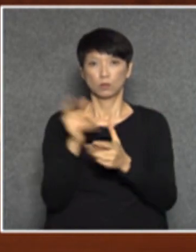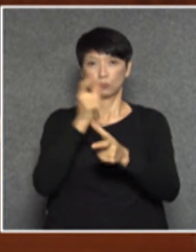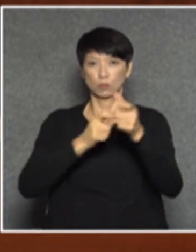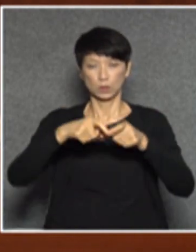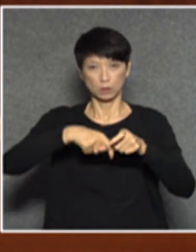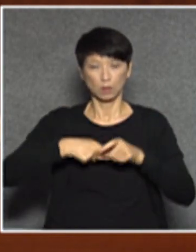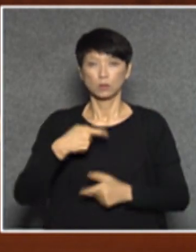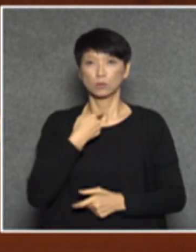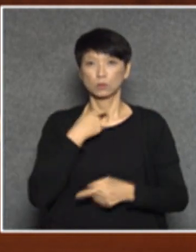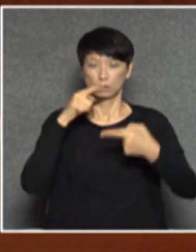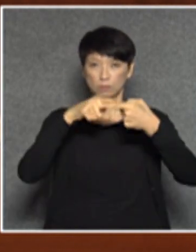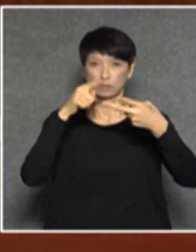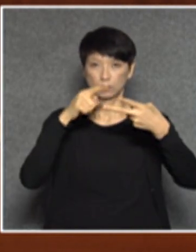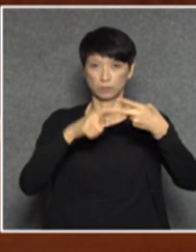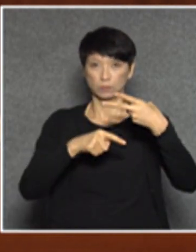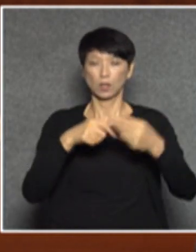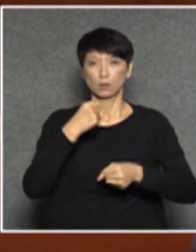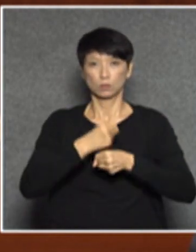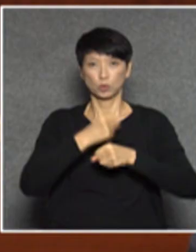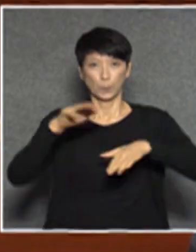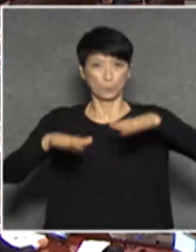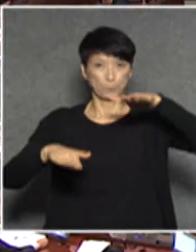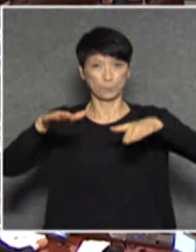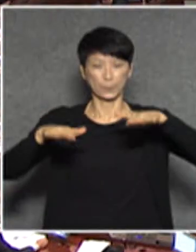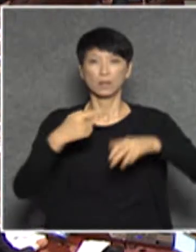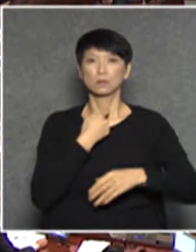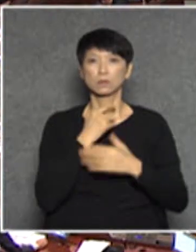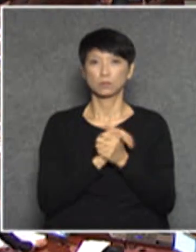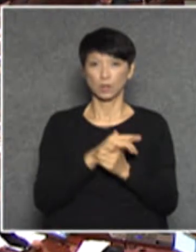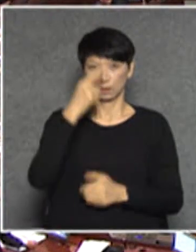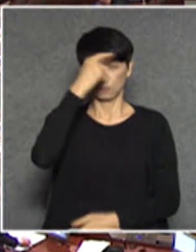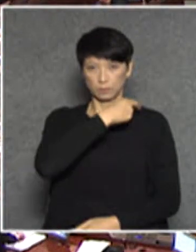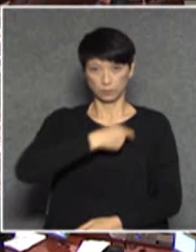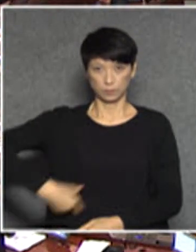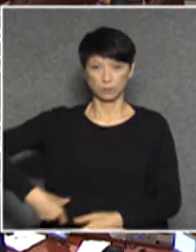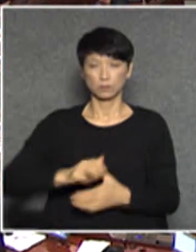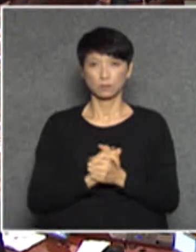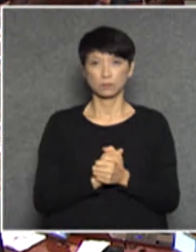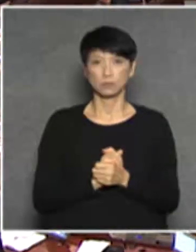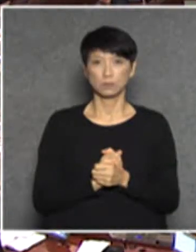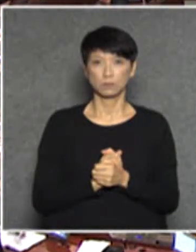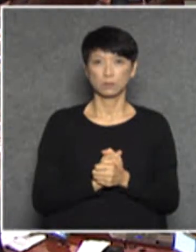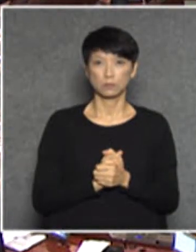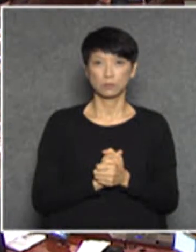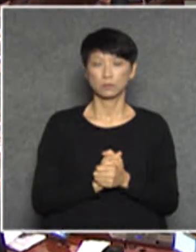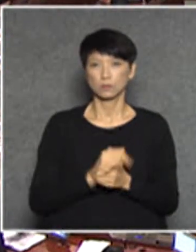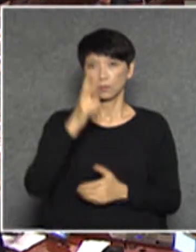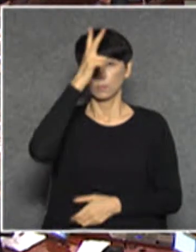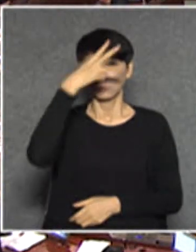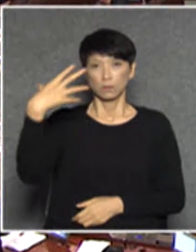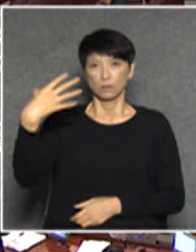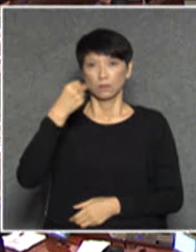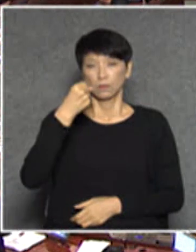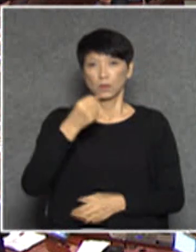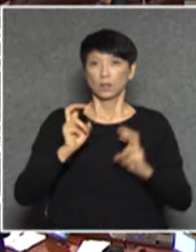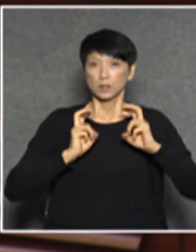個方面的工作呢我們要做好，要平衡好。 梁志祥議員。 主席，行政長官，其實鐵